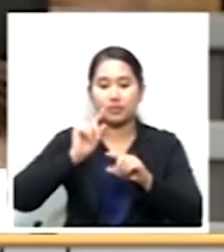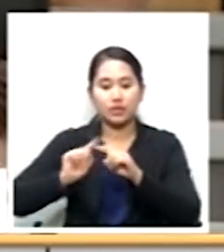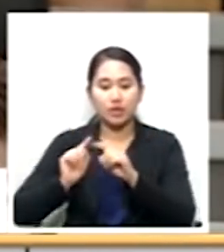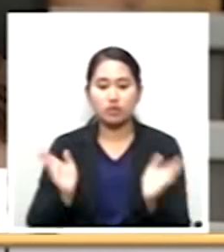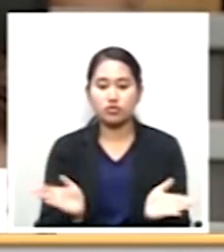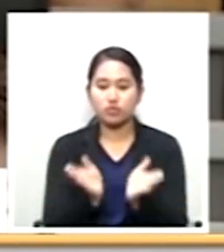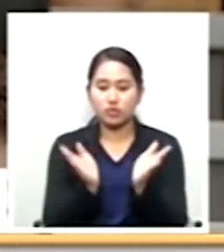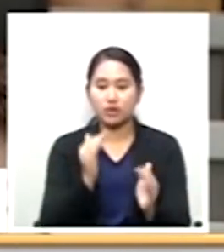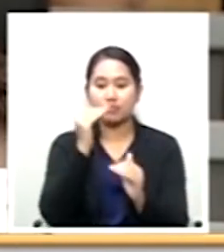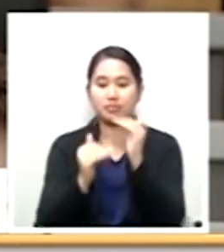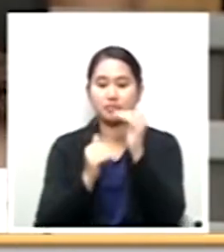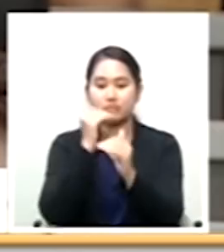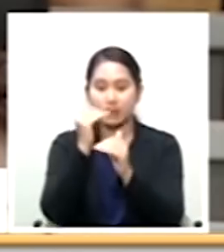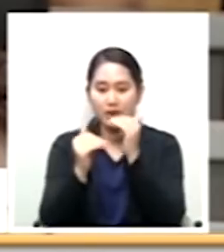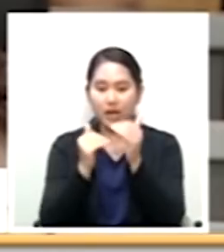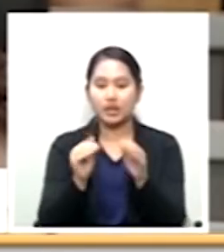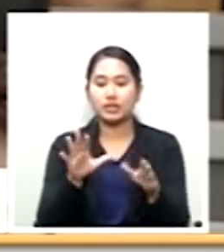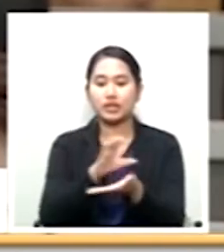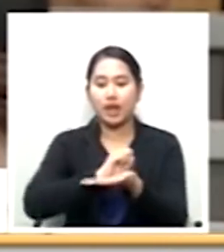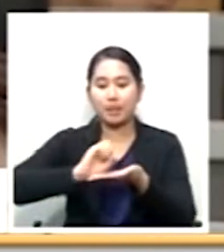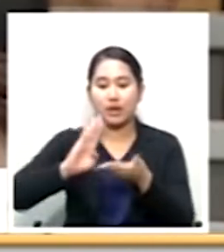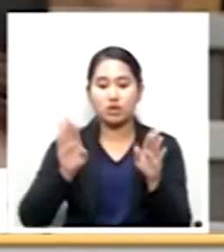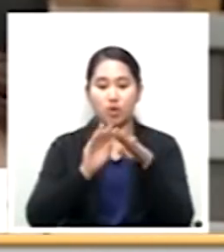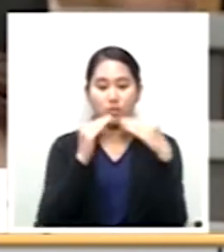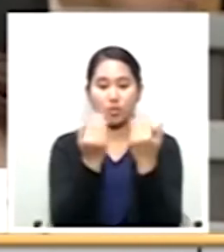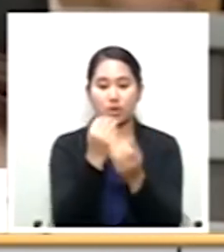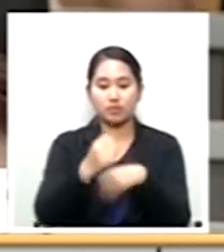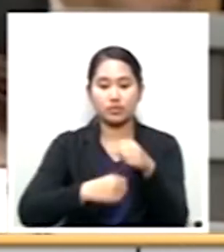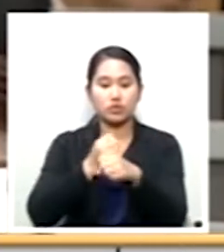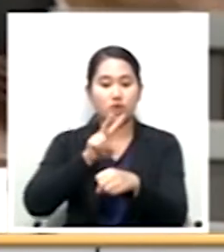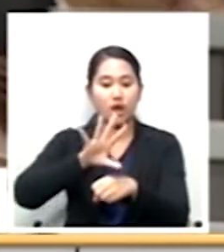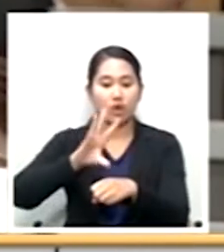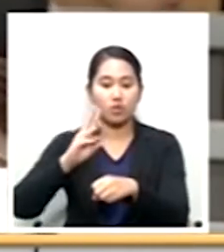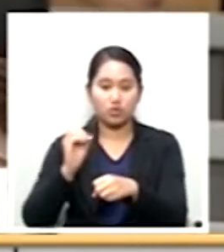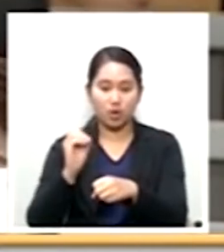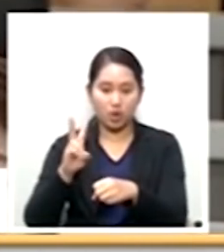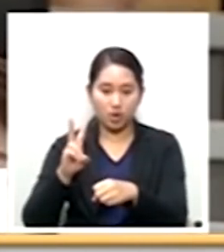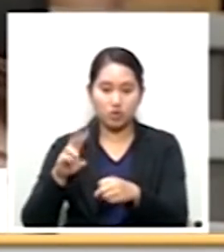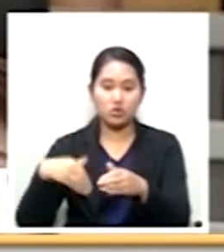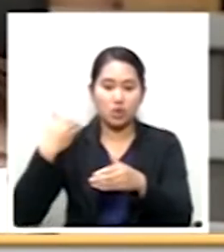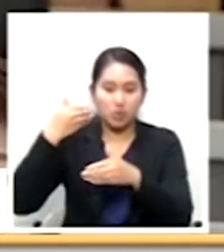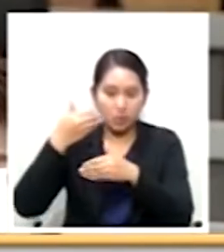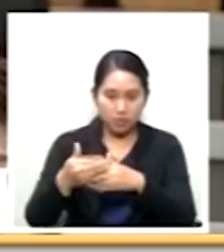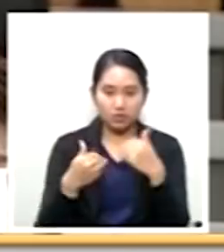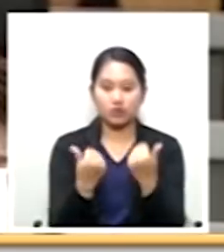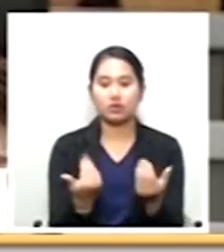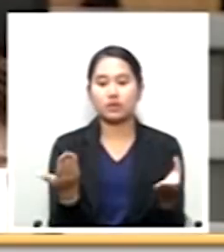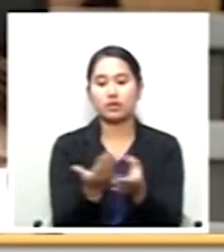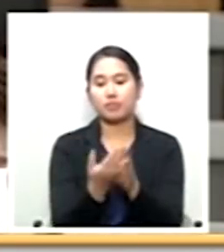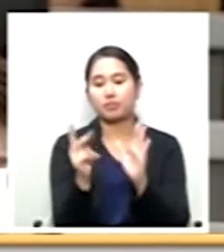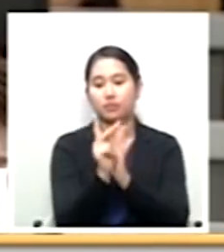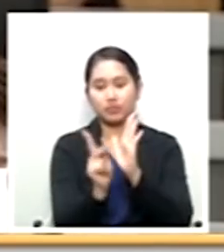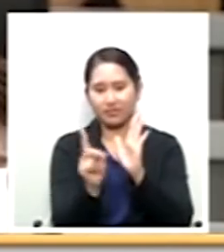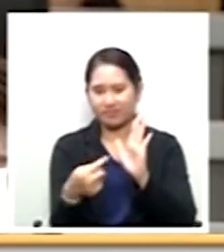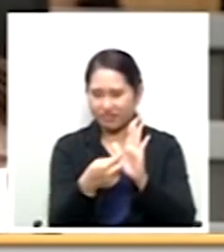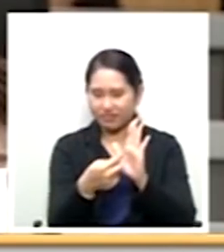สริมการพัฒนาและคุ้มครองสถาบันครอบครัวพ.ศ. 2562จนกระทั่งมาถึงการตราพระราชกำหนดฉบับนี้ซึ่ง